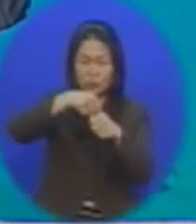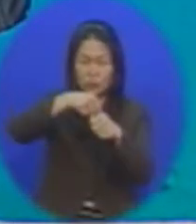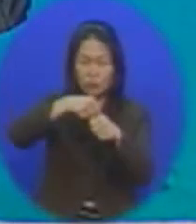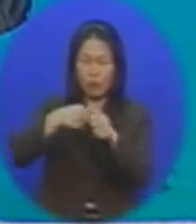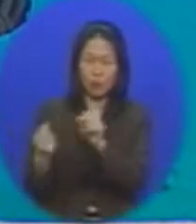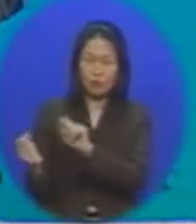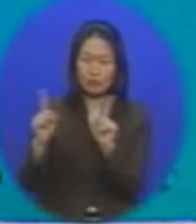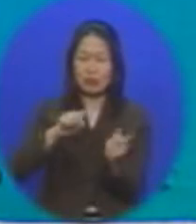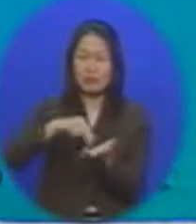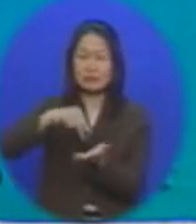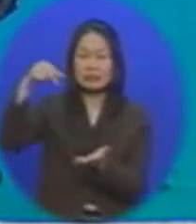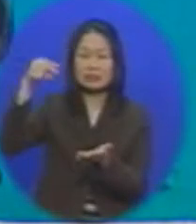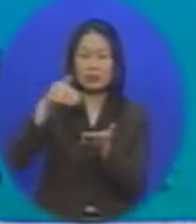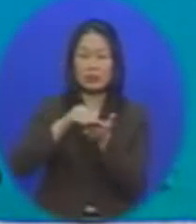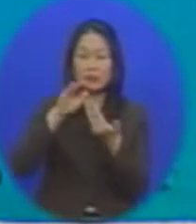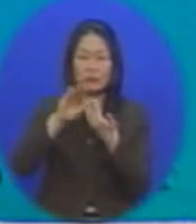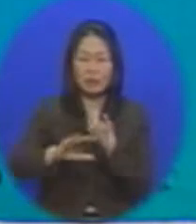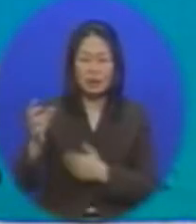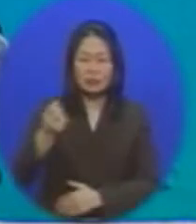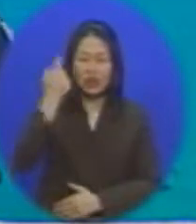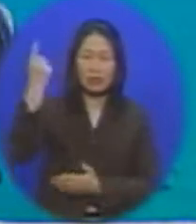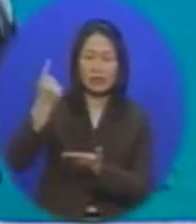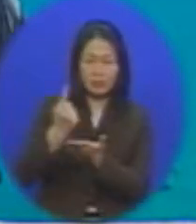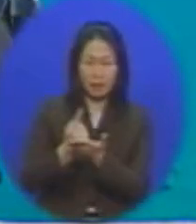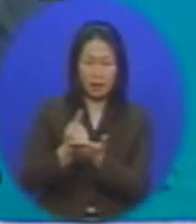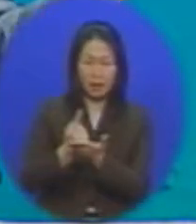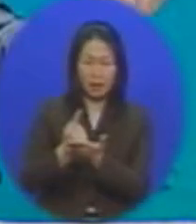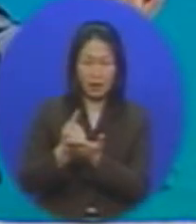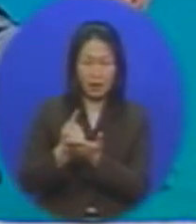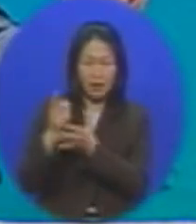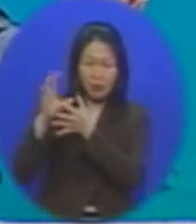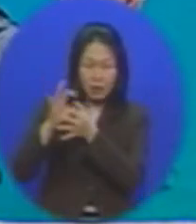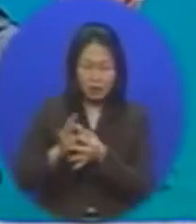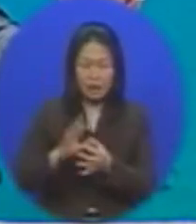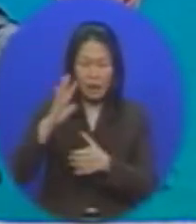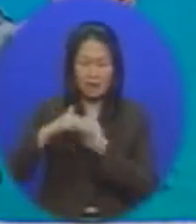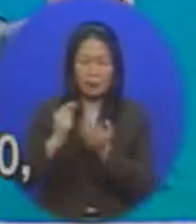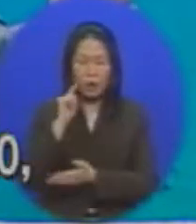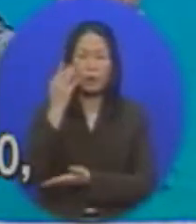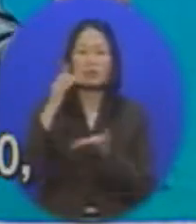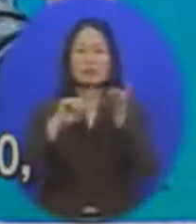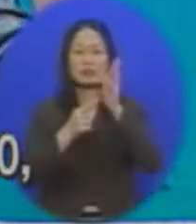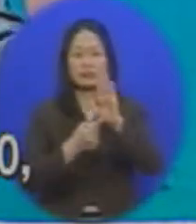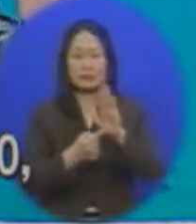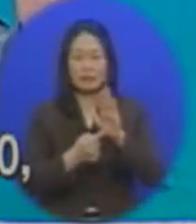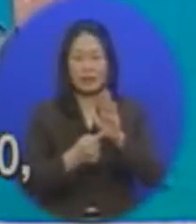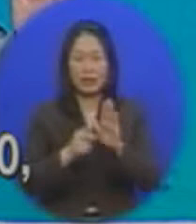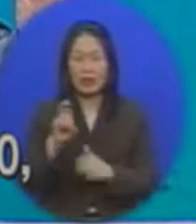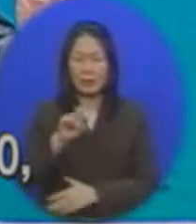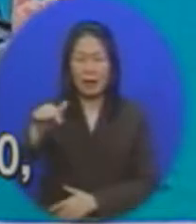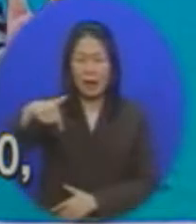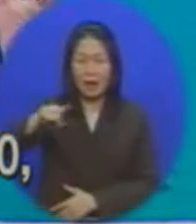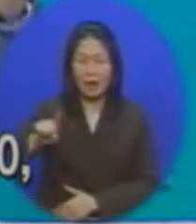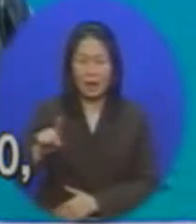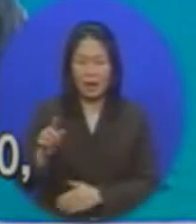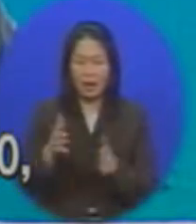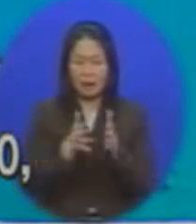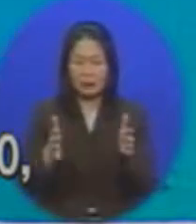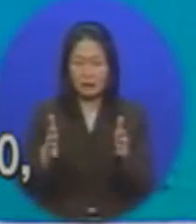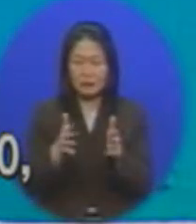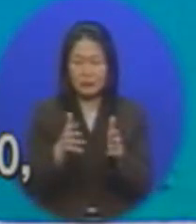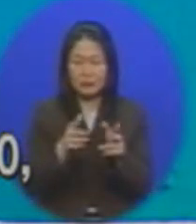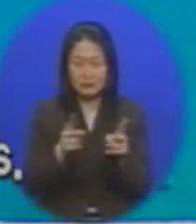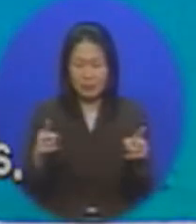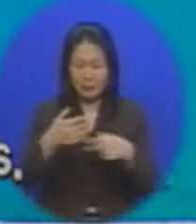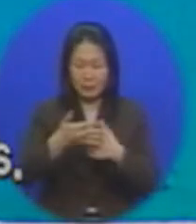다음에 성령이 임하시면 서 또 하나님의 영광이 또 들어 났어요 마가 다락방에 120 문도에게 성령이